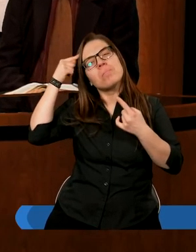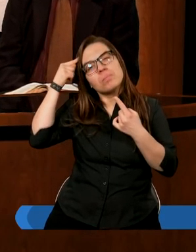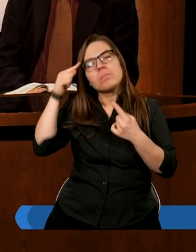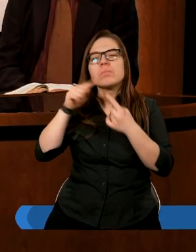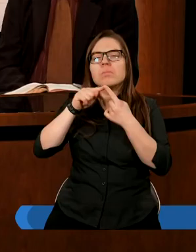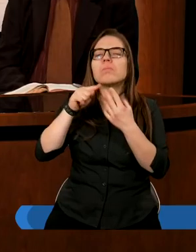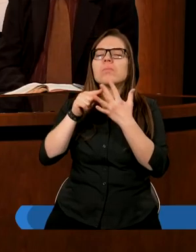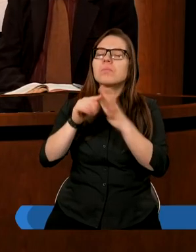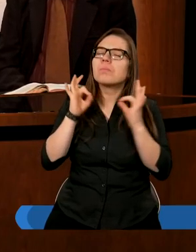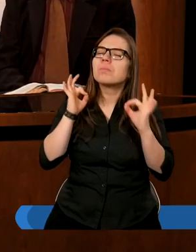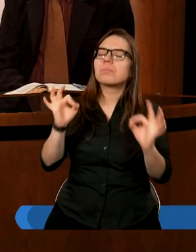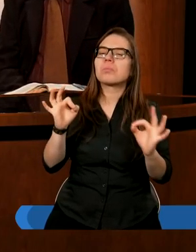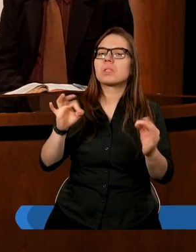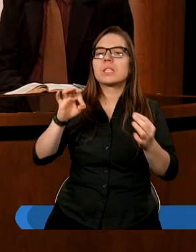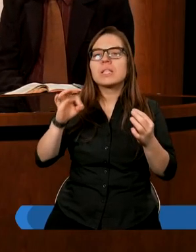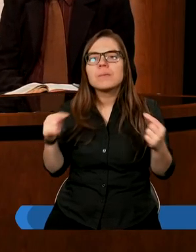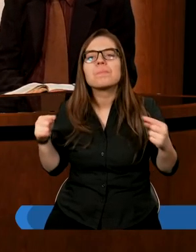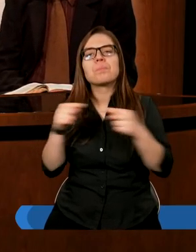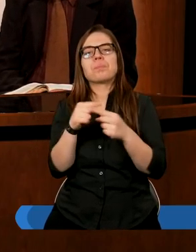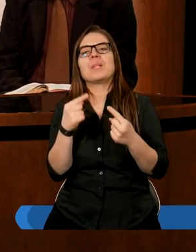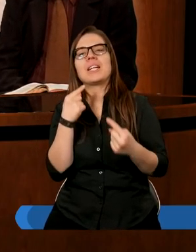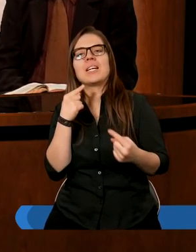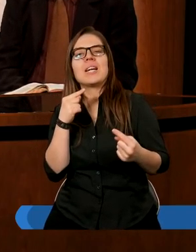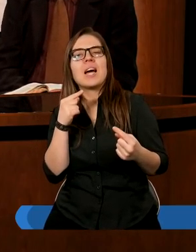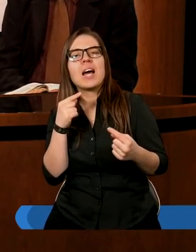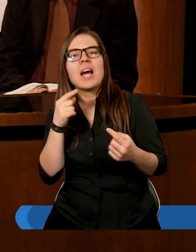i stosownie do sytuacji